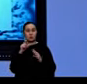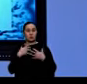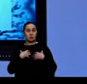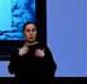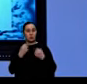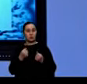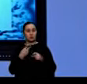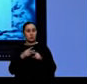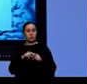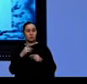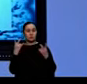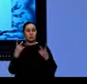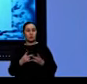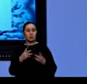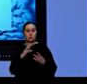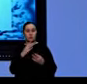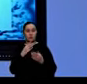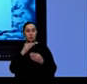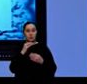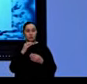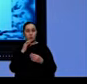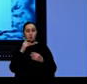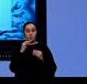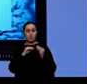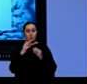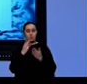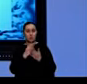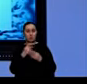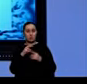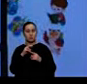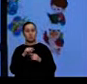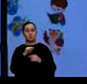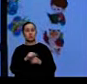inson salomatligi uchun zarur darmondorlar bor.